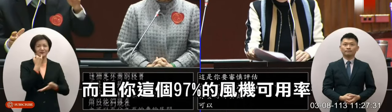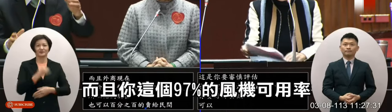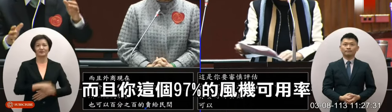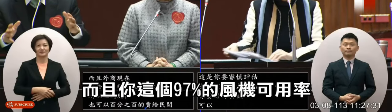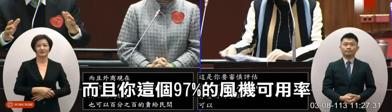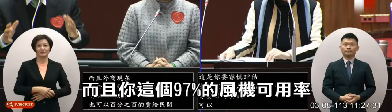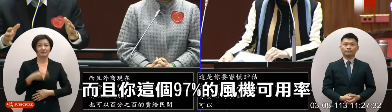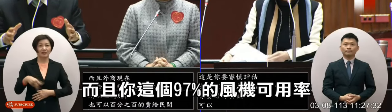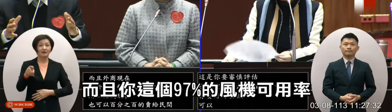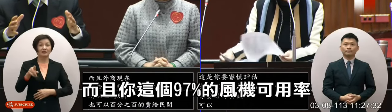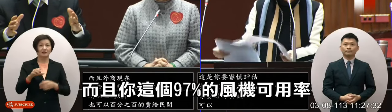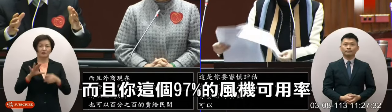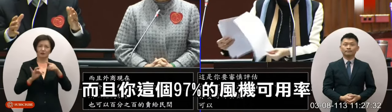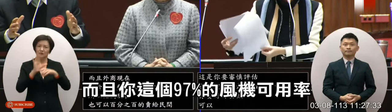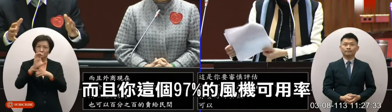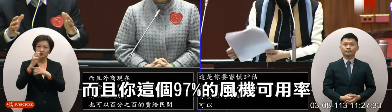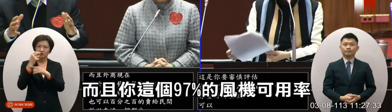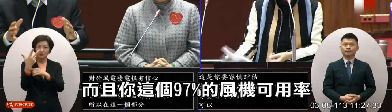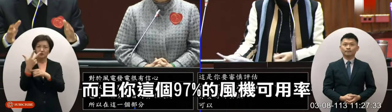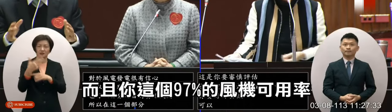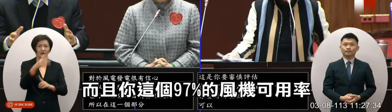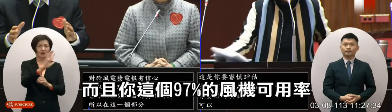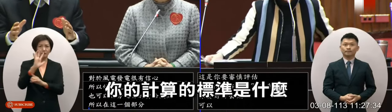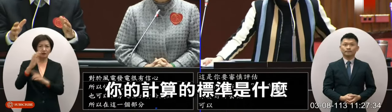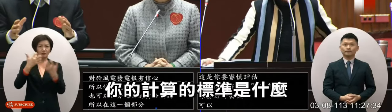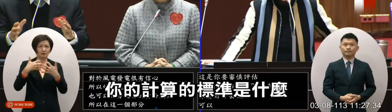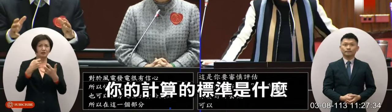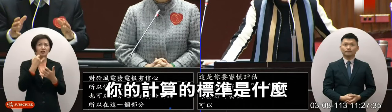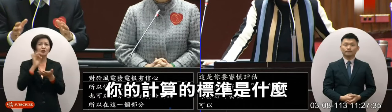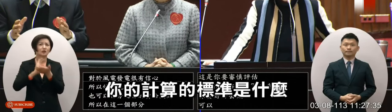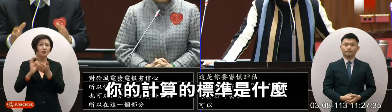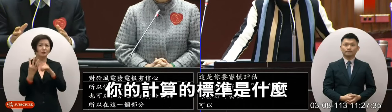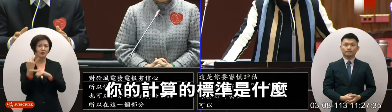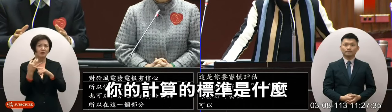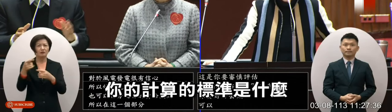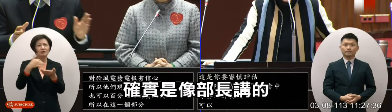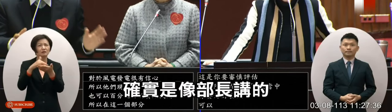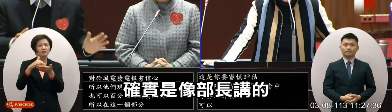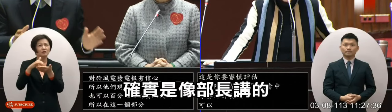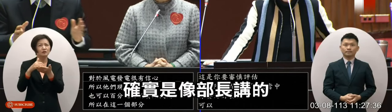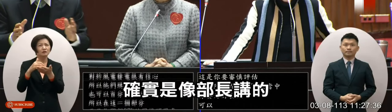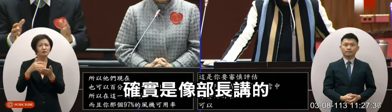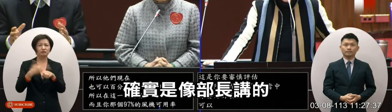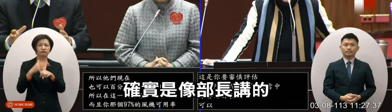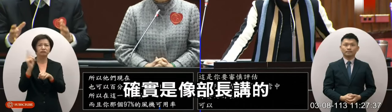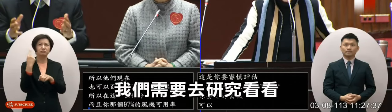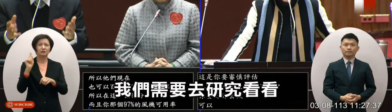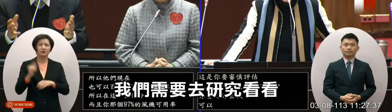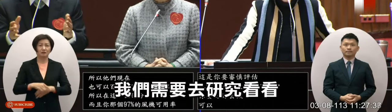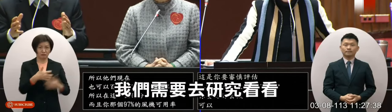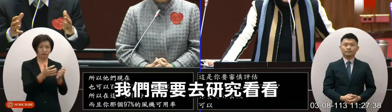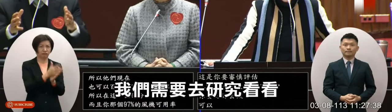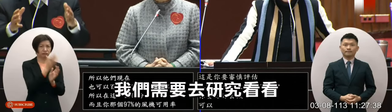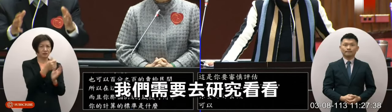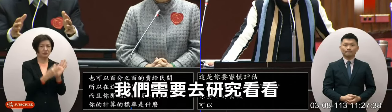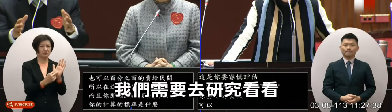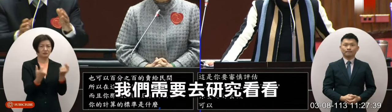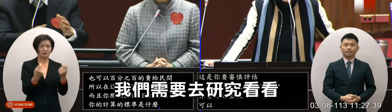际而且你那个97%的风机可用率，你的计算的标准是什么确实是像部长讲的，我们需要